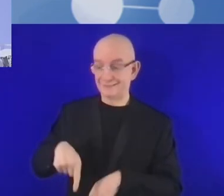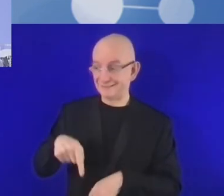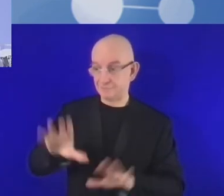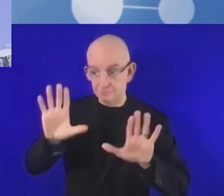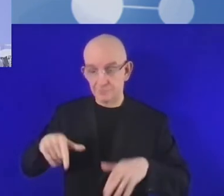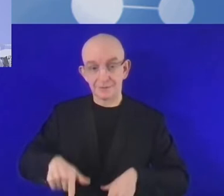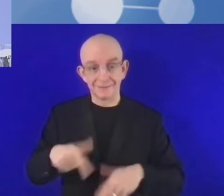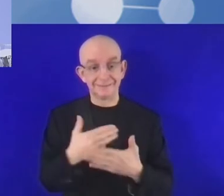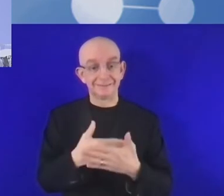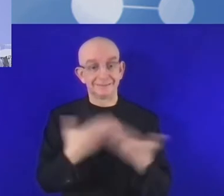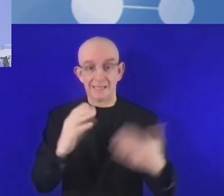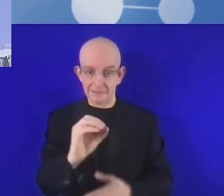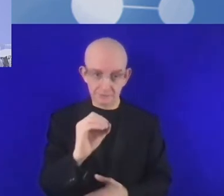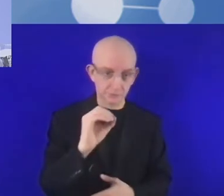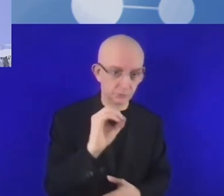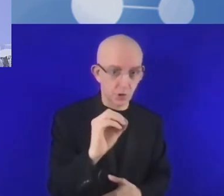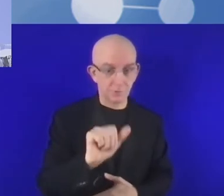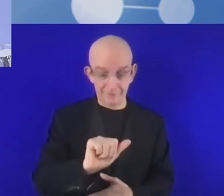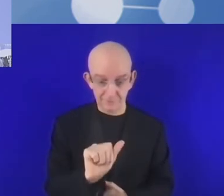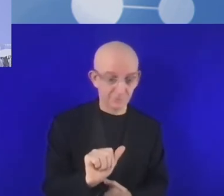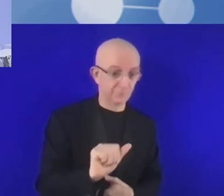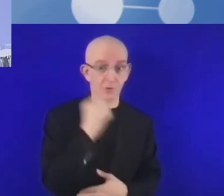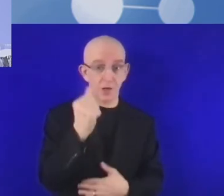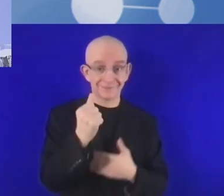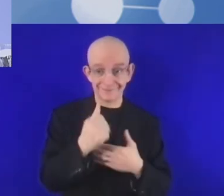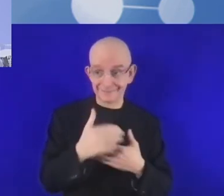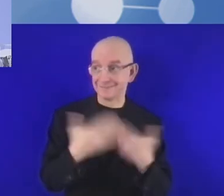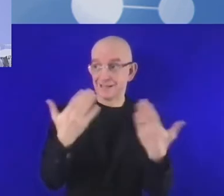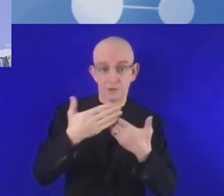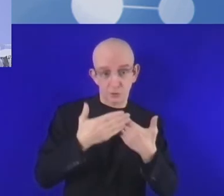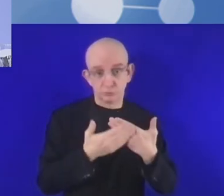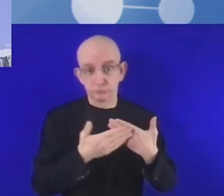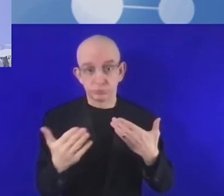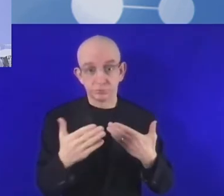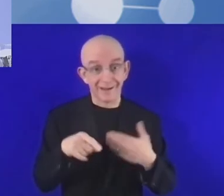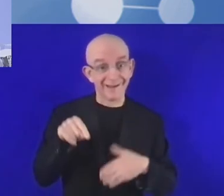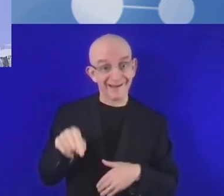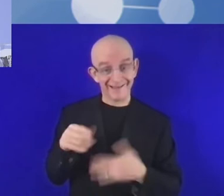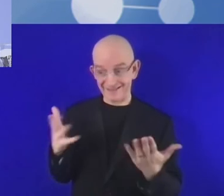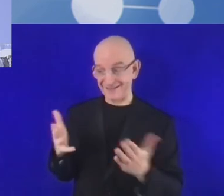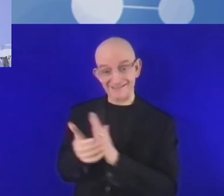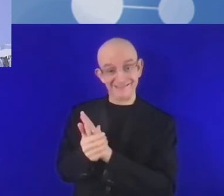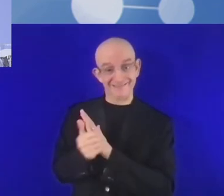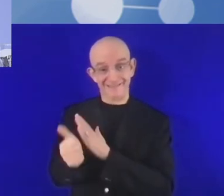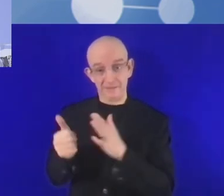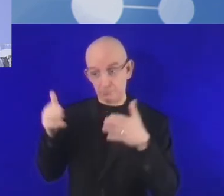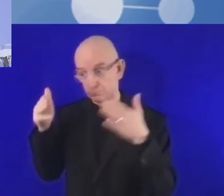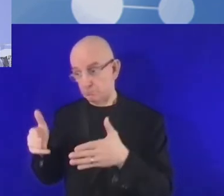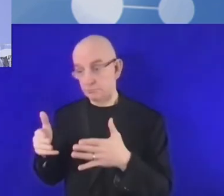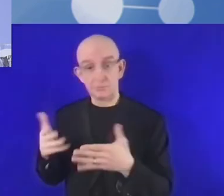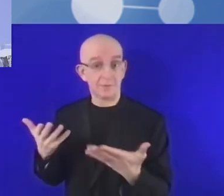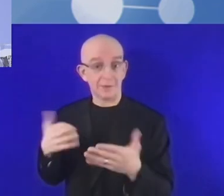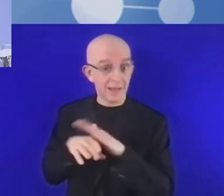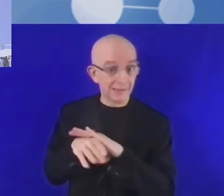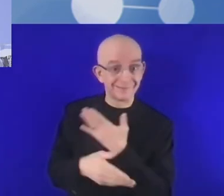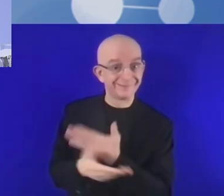络里进行自己的经济活动。我们希望这个缺失能够更加的缩小。